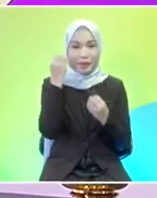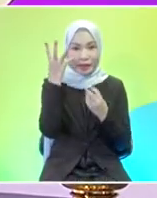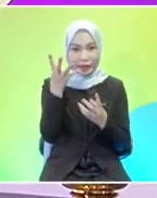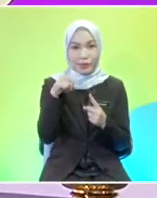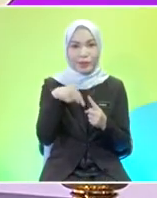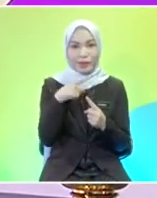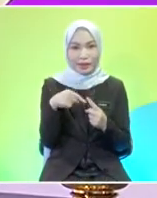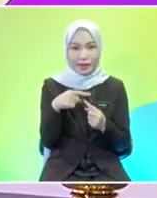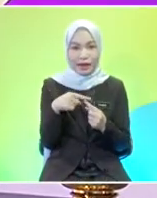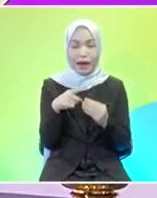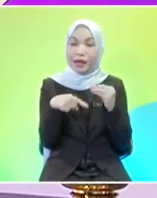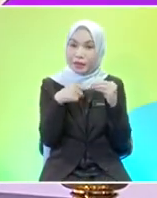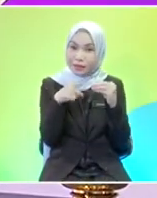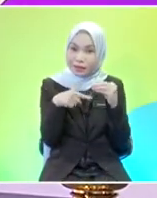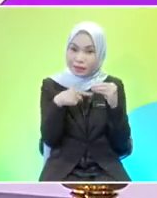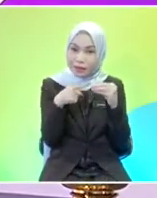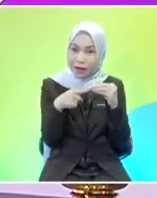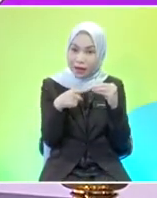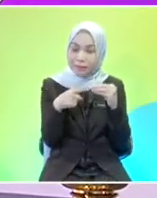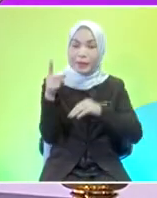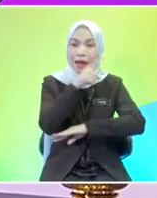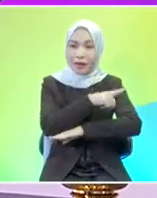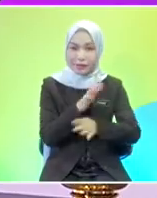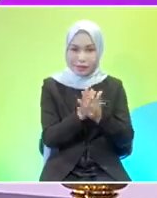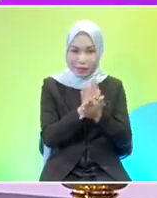berwarna-warni ada beloon